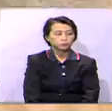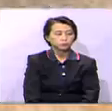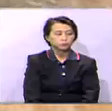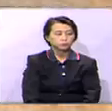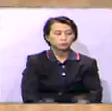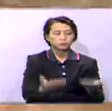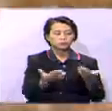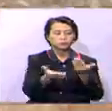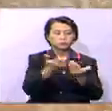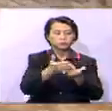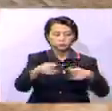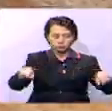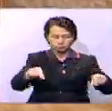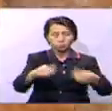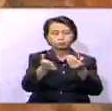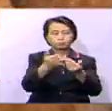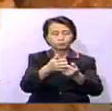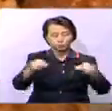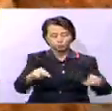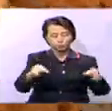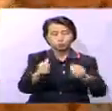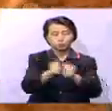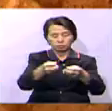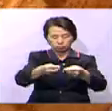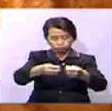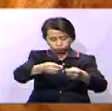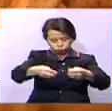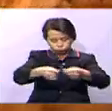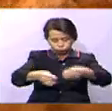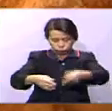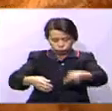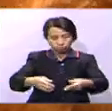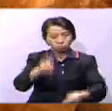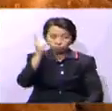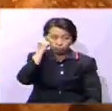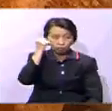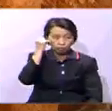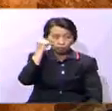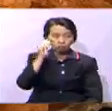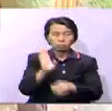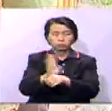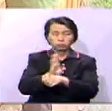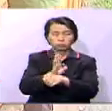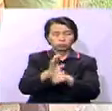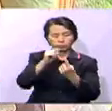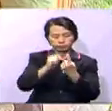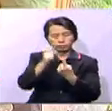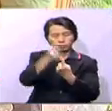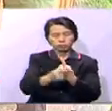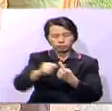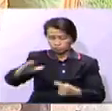Resepinya cukup mudah, iaitu pisang digoreng dengan tepung. Namun, tahukah anda, peniaga pisang goreng yang